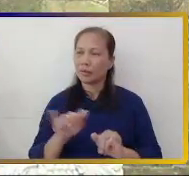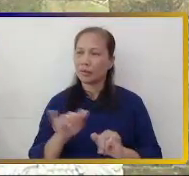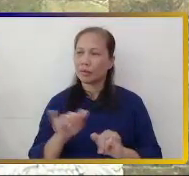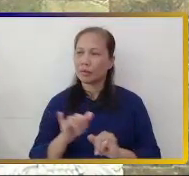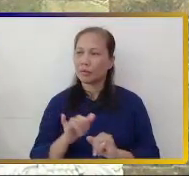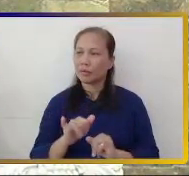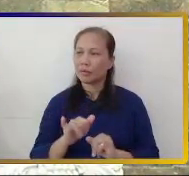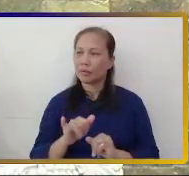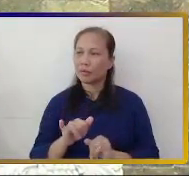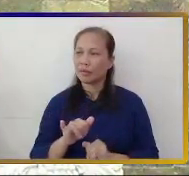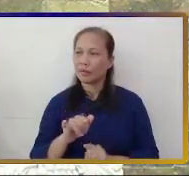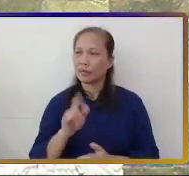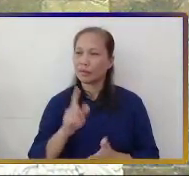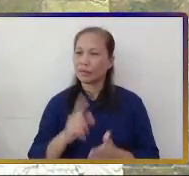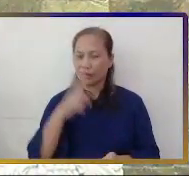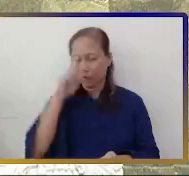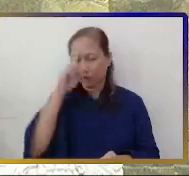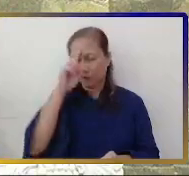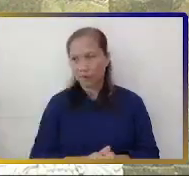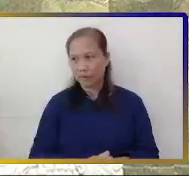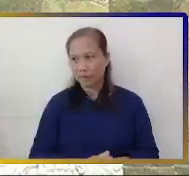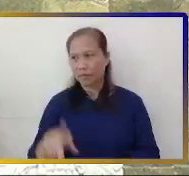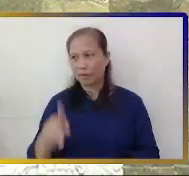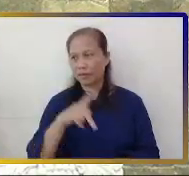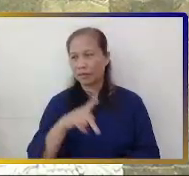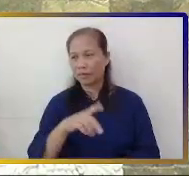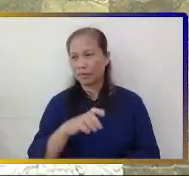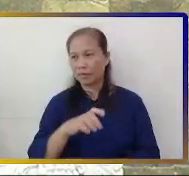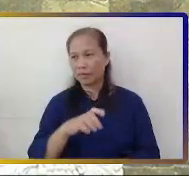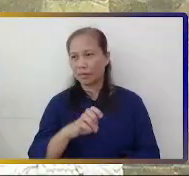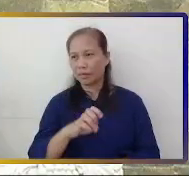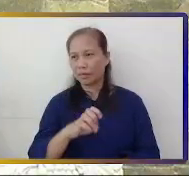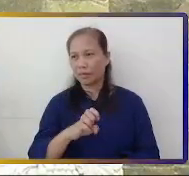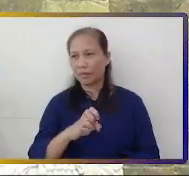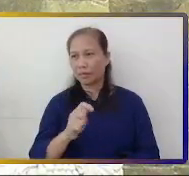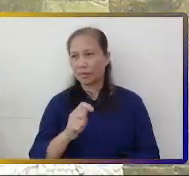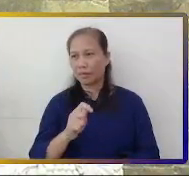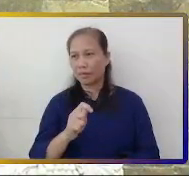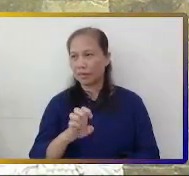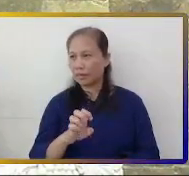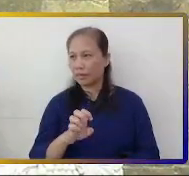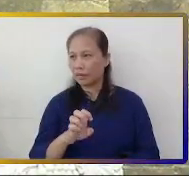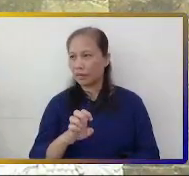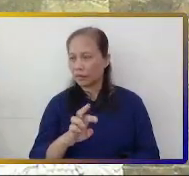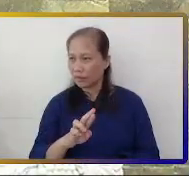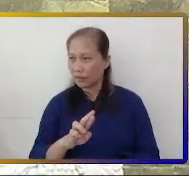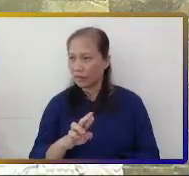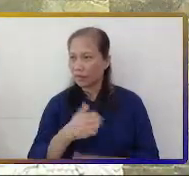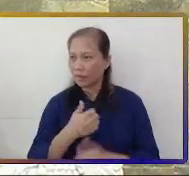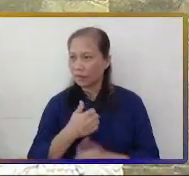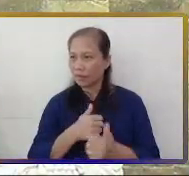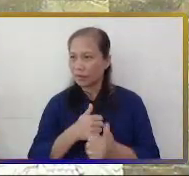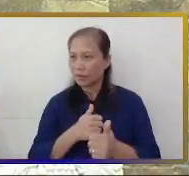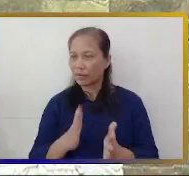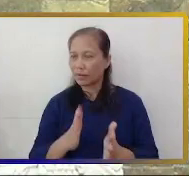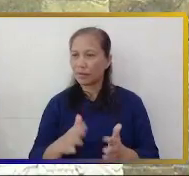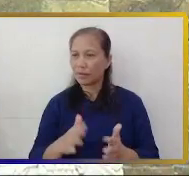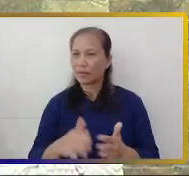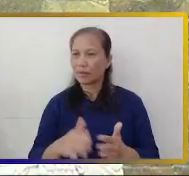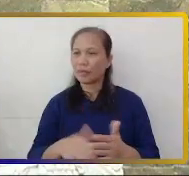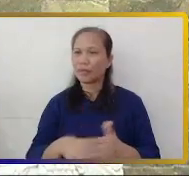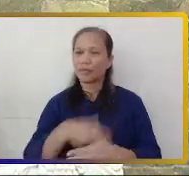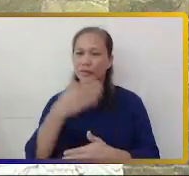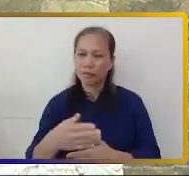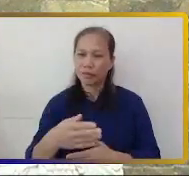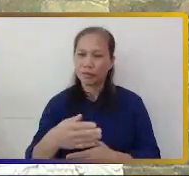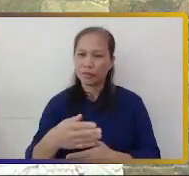petro brans pinagpatuloy lang ng Hen rans yung mga polici sila rin yong mga albances